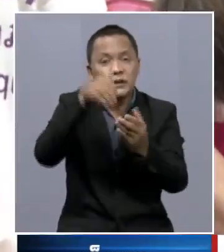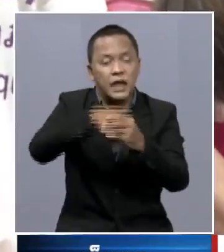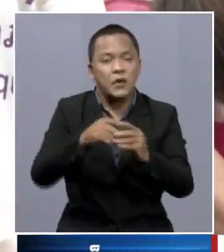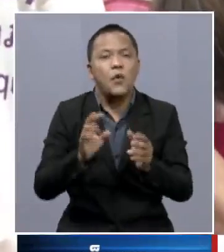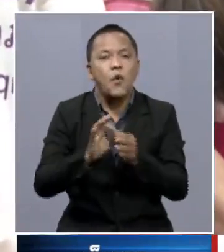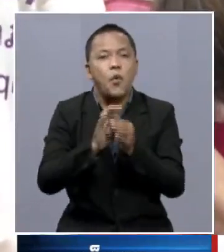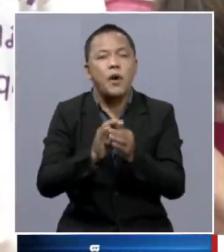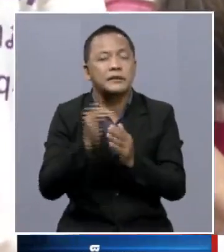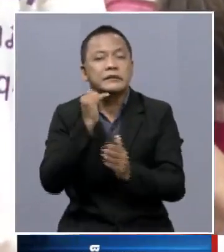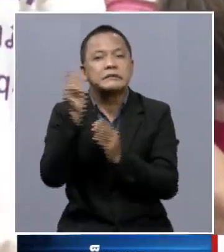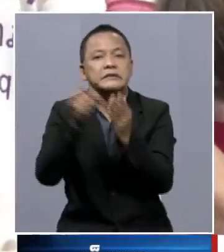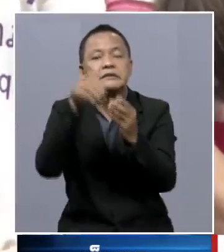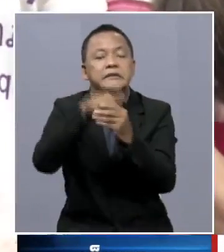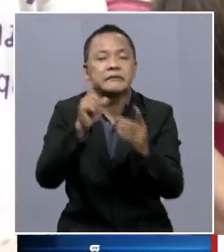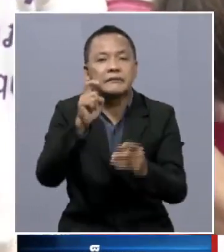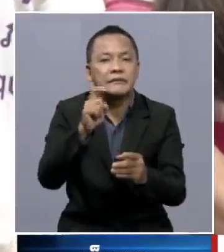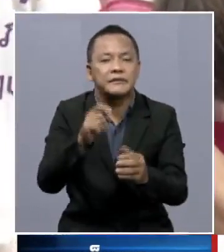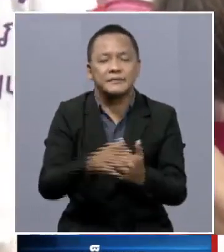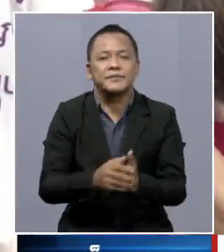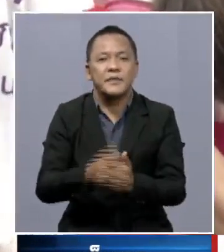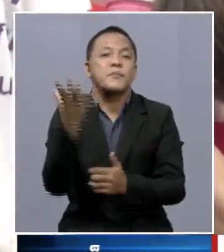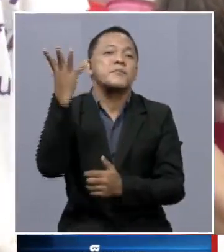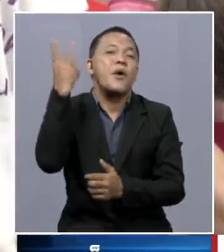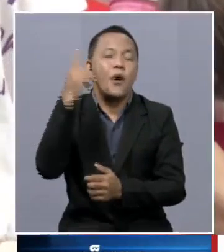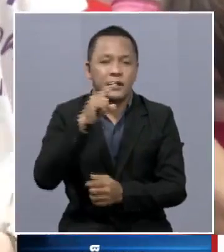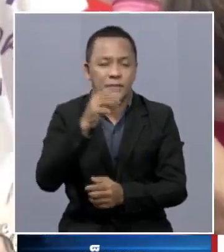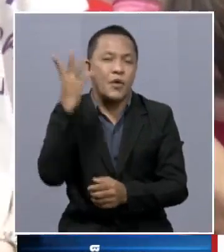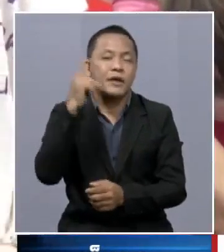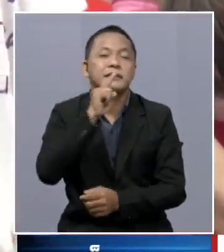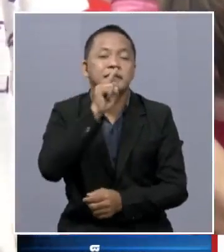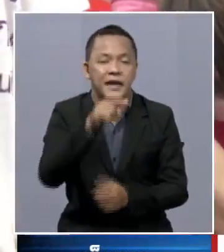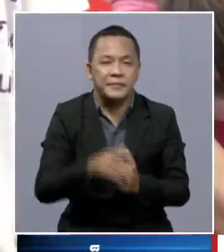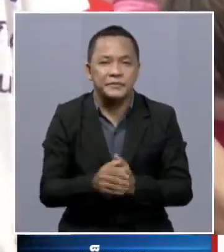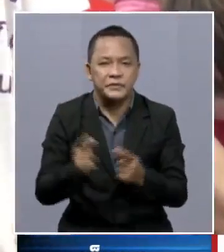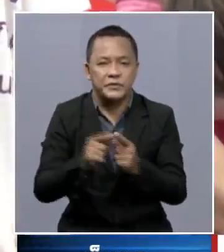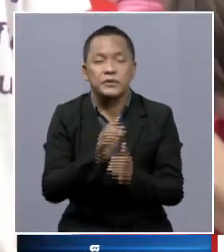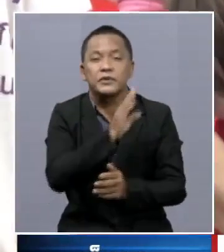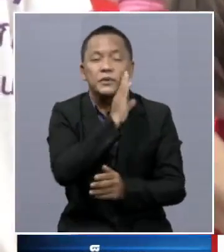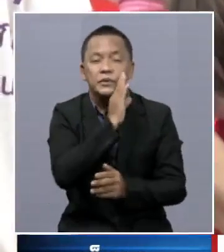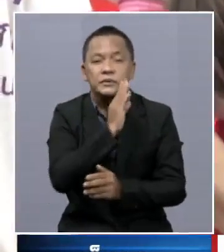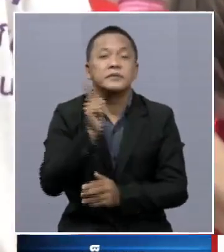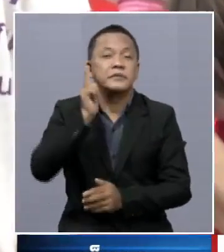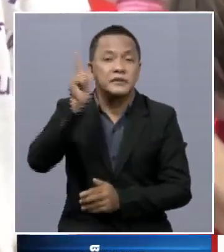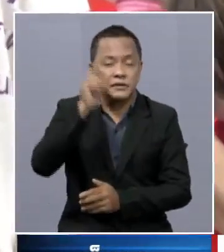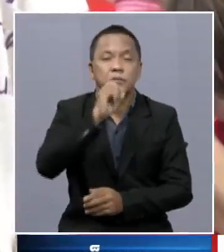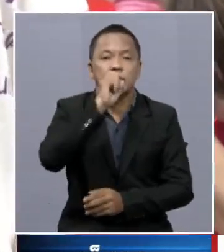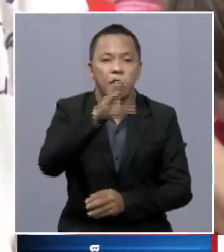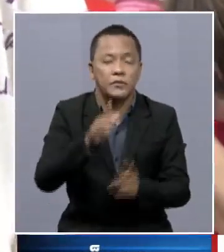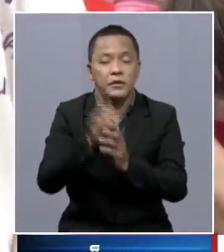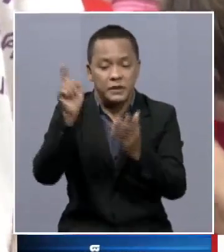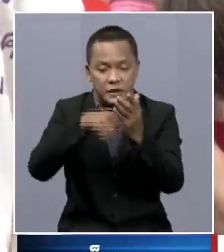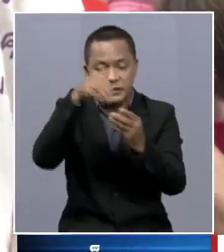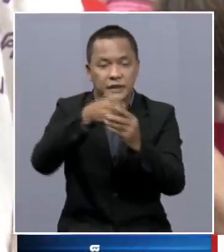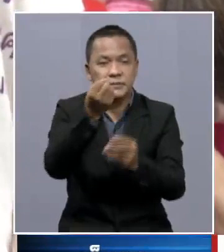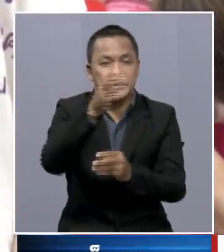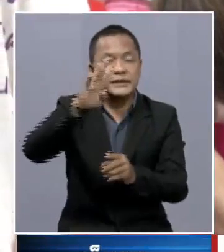อก็กลัววเดไม่ไดไปใช้สทโอโ เนยนะครักมาวัี้กเลยถามครั ถประเด็นนี้กรณีที่คุทกษิน ออกมาระบวาถาเกเลตง